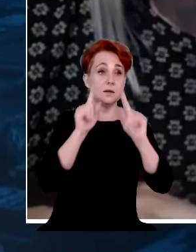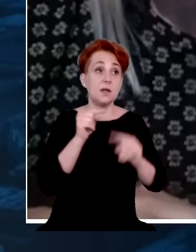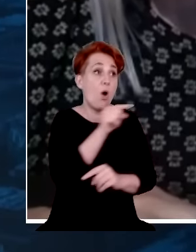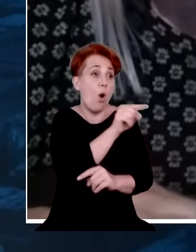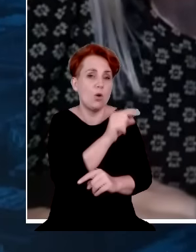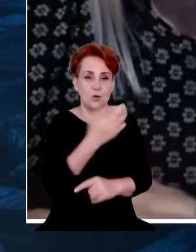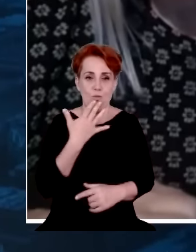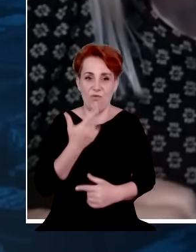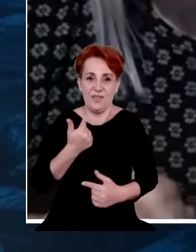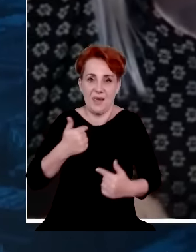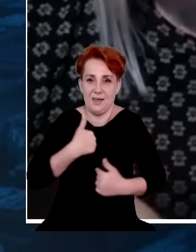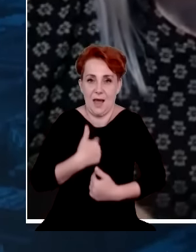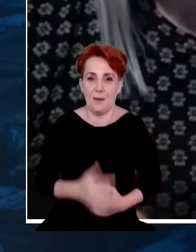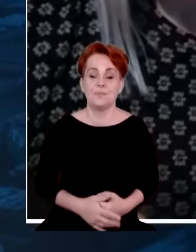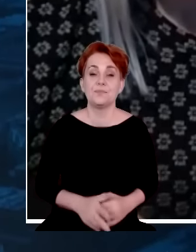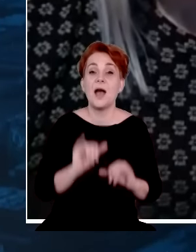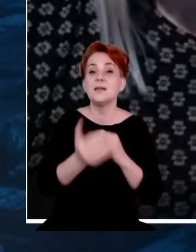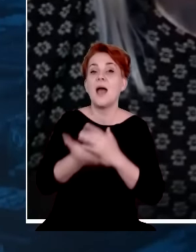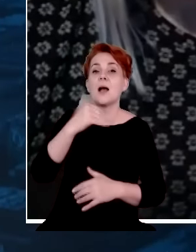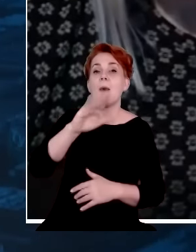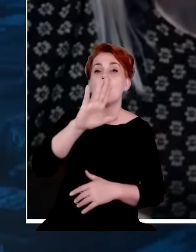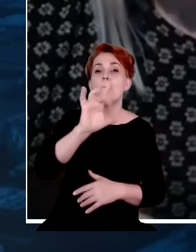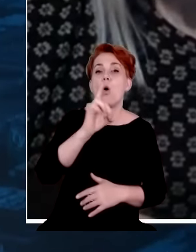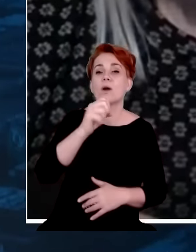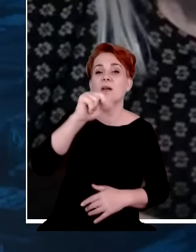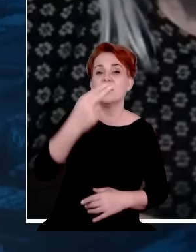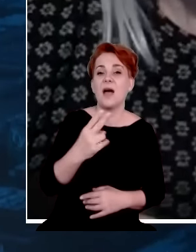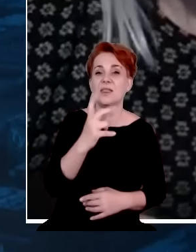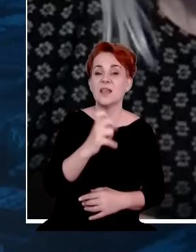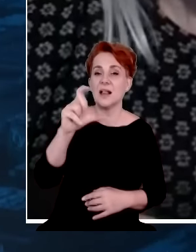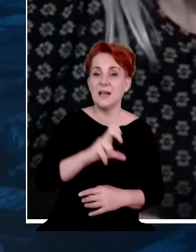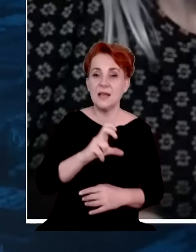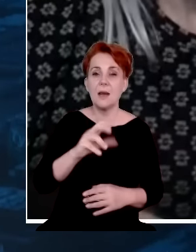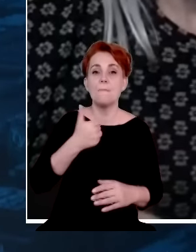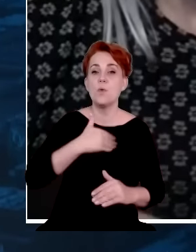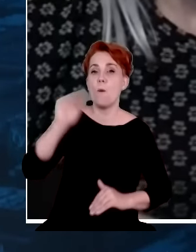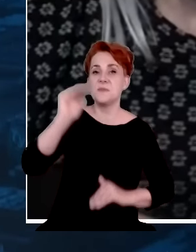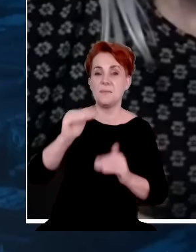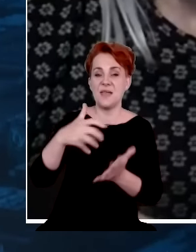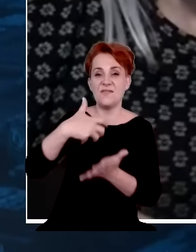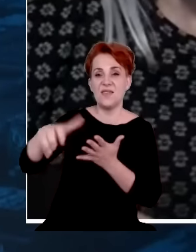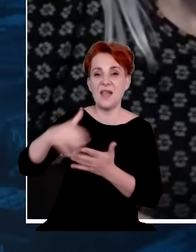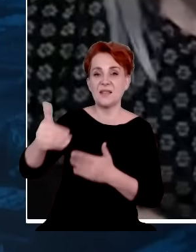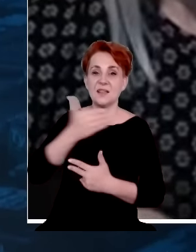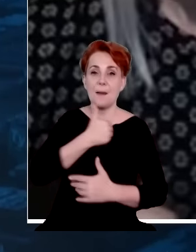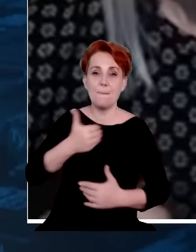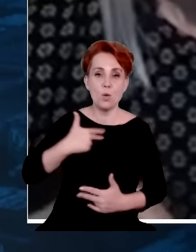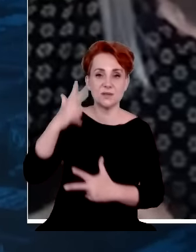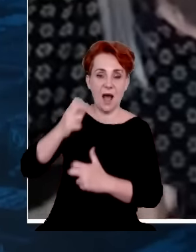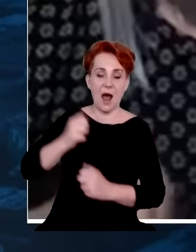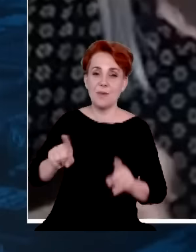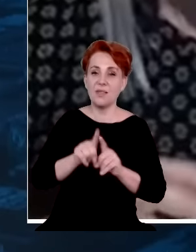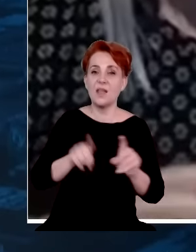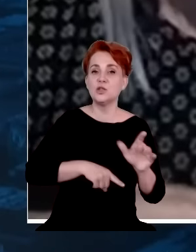Klich zmniejszał kiedy Bogdan Klich zmniejszał wydatki na polską armię i obniżał wynagrodzenia